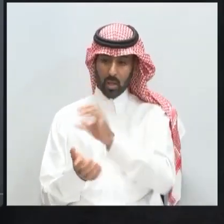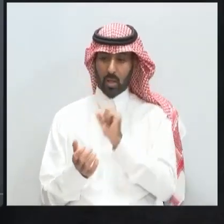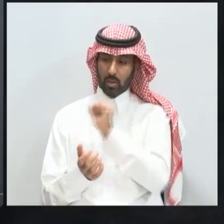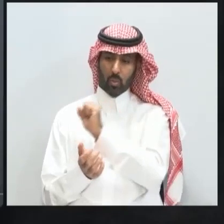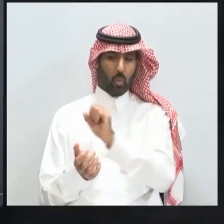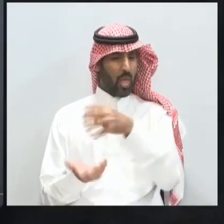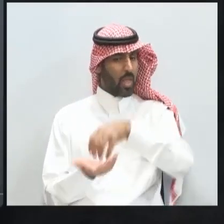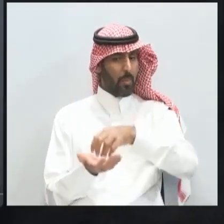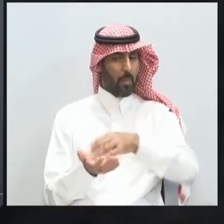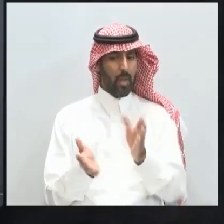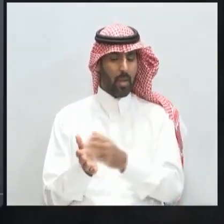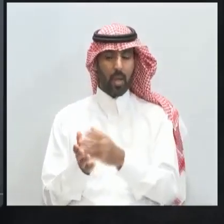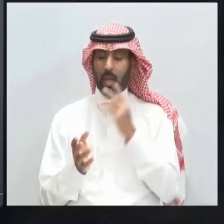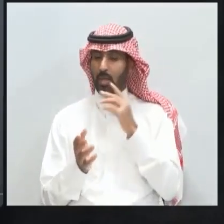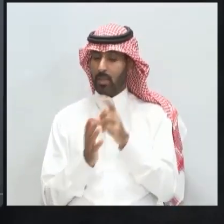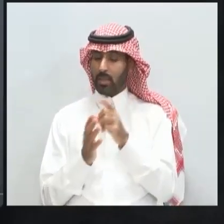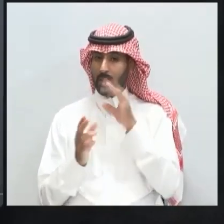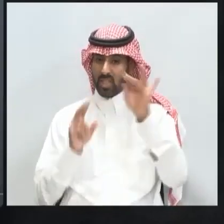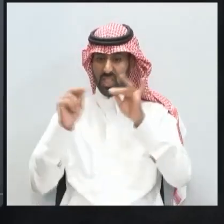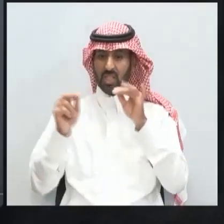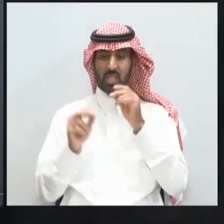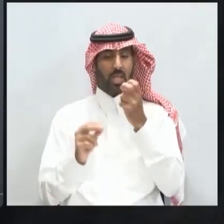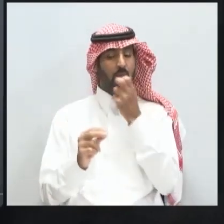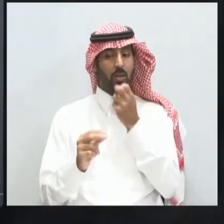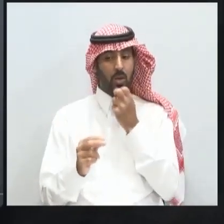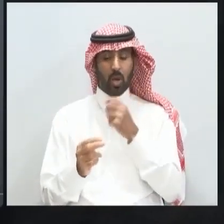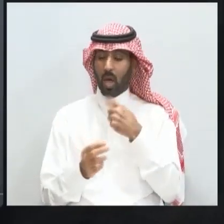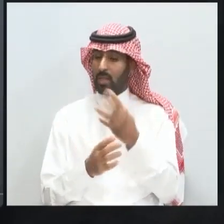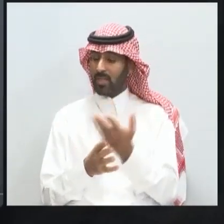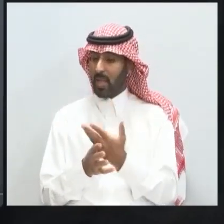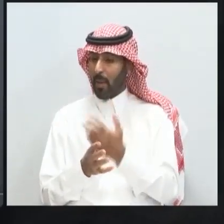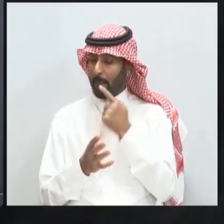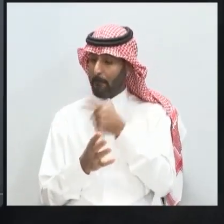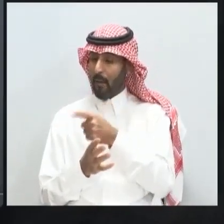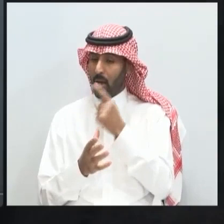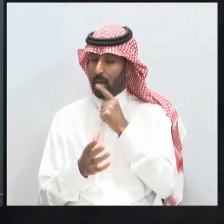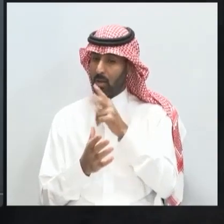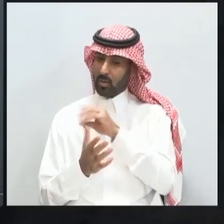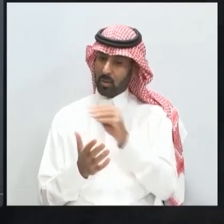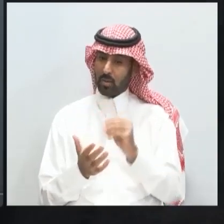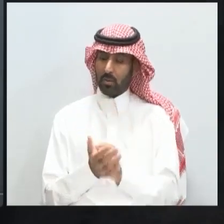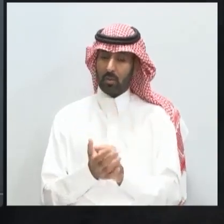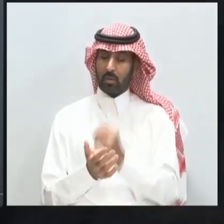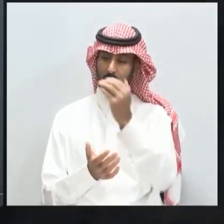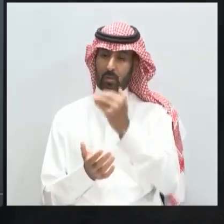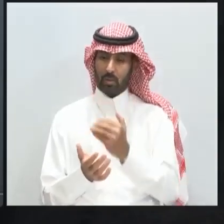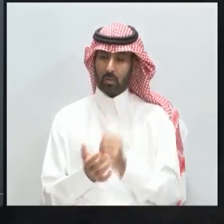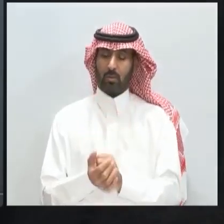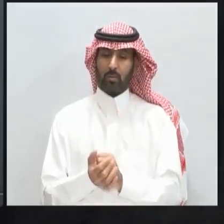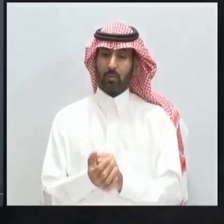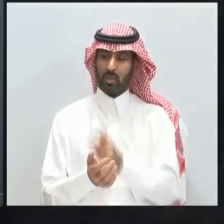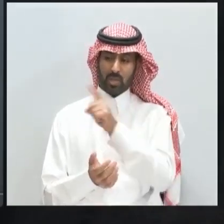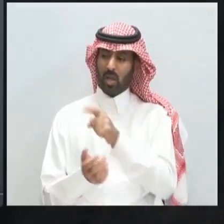والسور فيه مسائل قصص القران الكريم كذلك فيه مسائل المتشابه منه فيه مسائل كل ذلك مسائل هذه